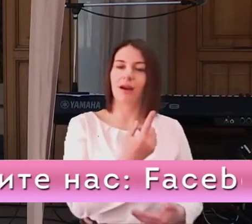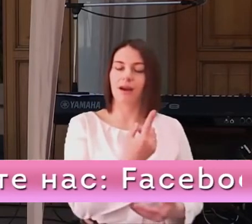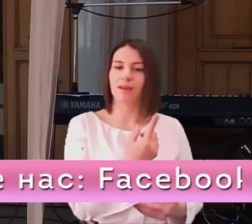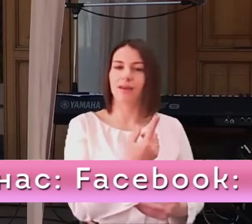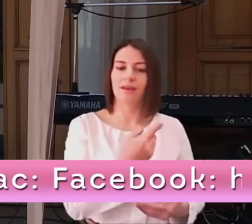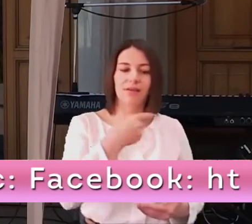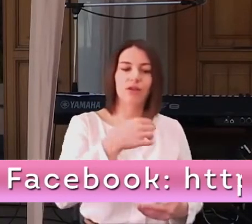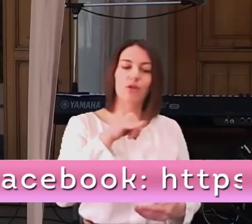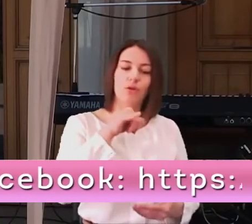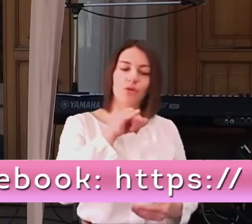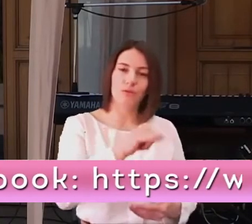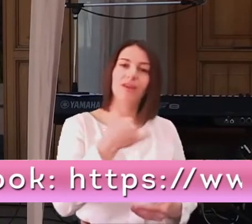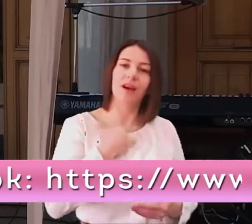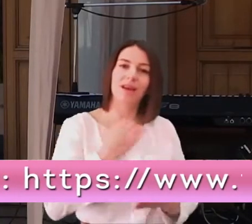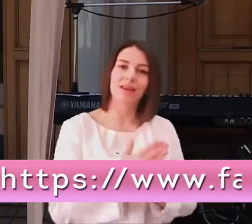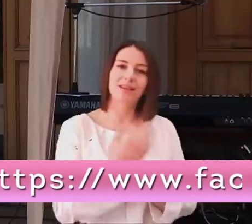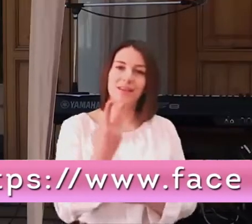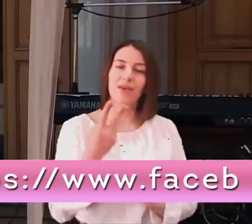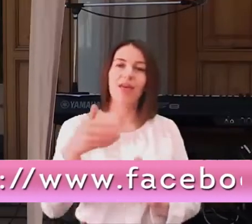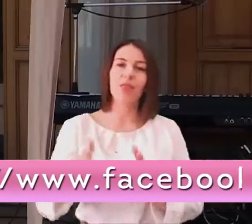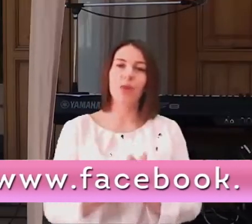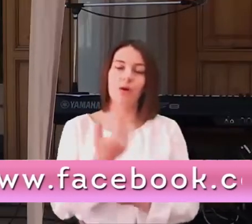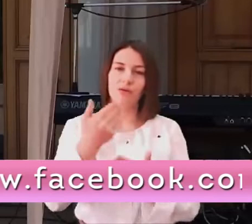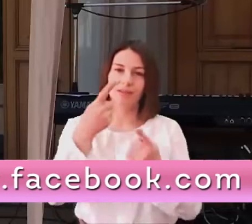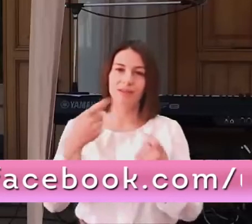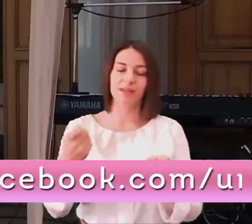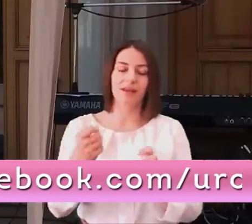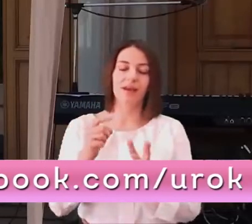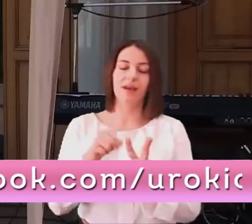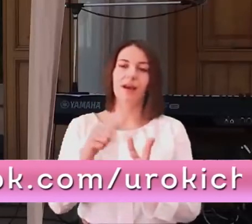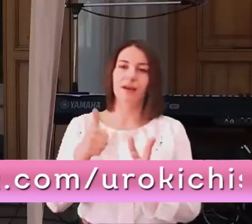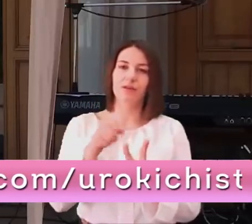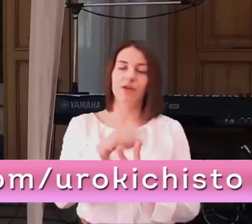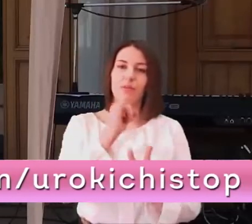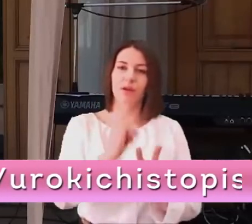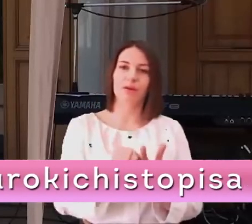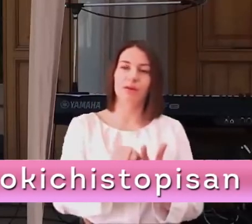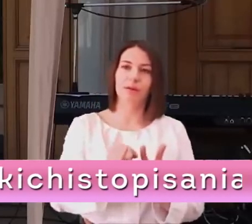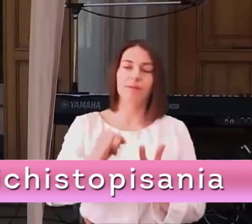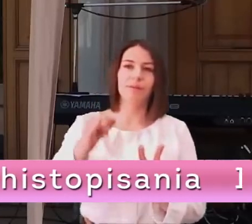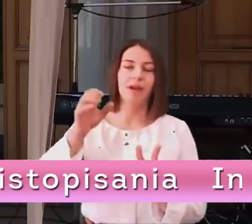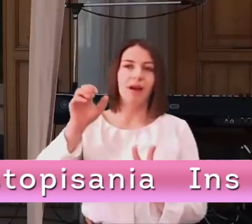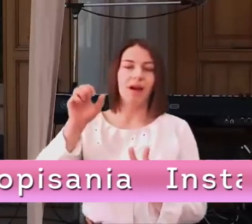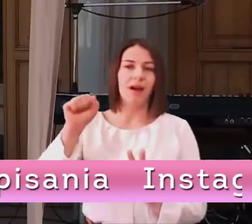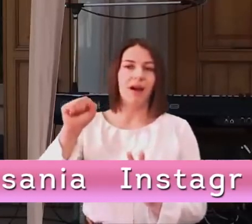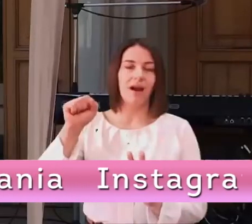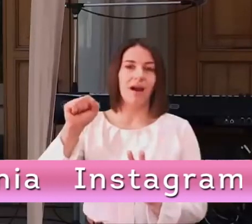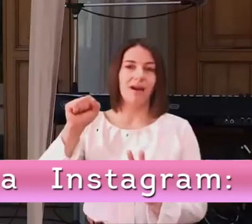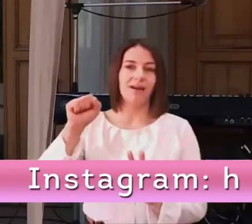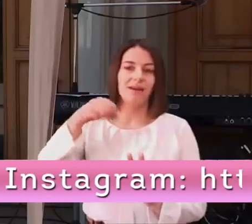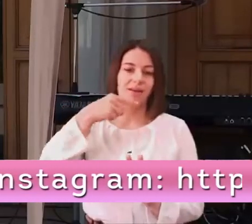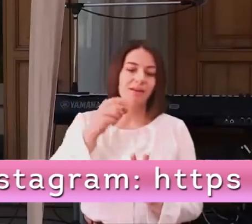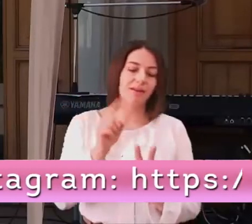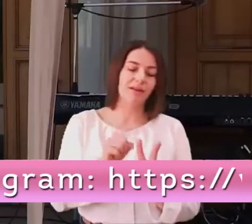плохая. Ну, говори сначала хорошую. Он говорит: я тебе хочу сказать, что на небе есть футбол. Ну, давай